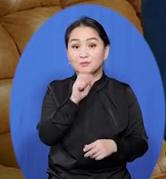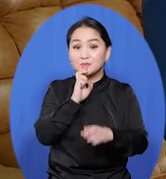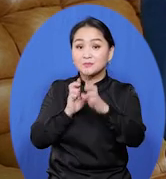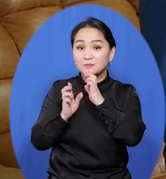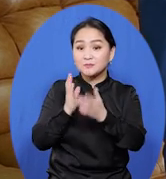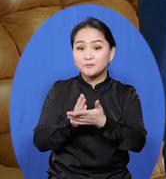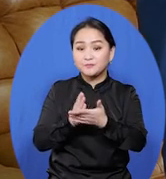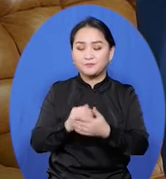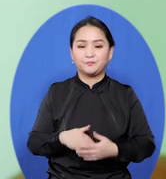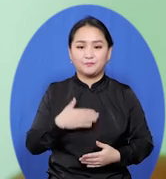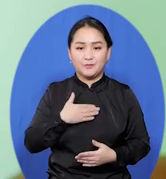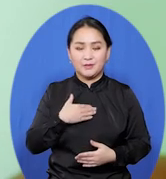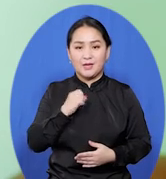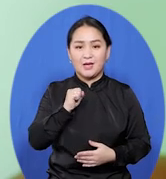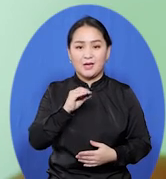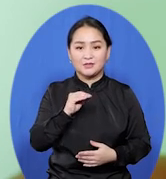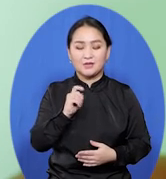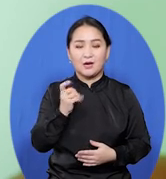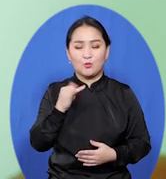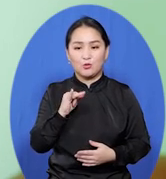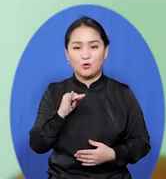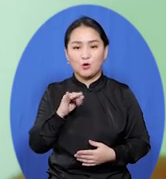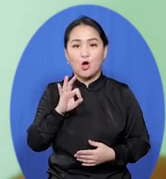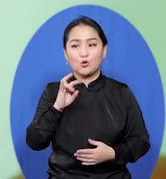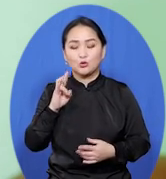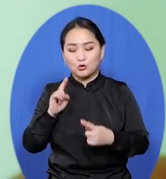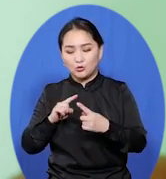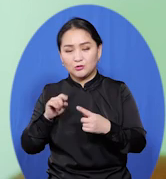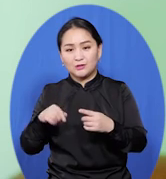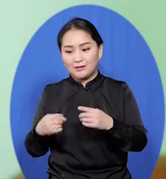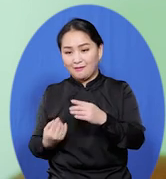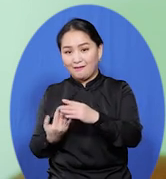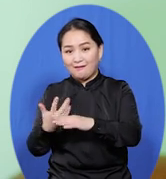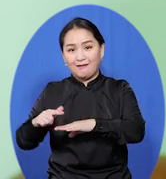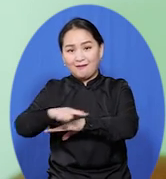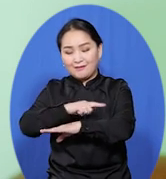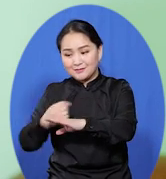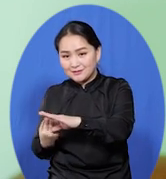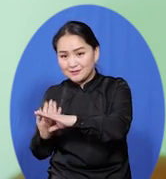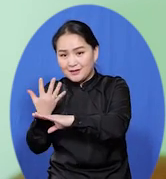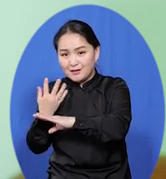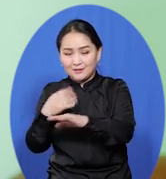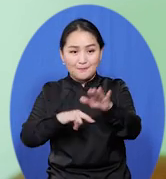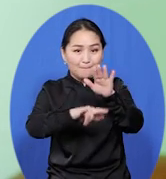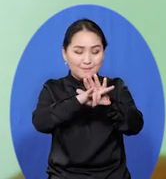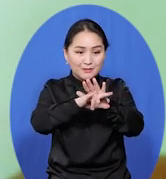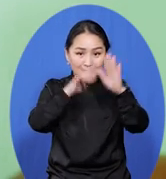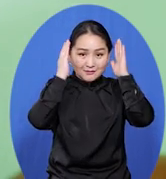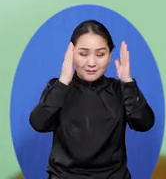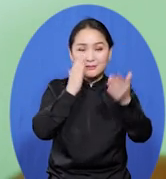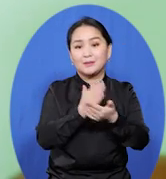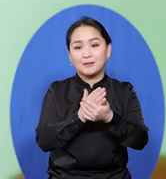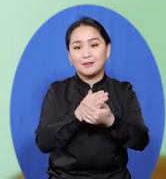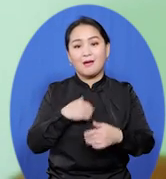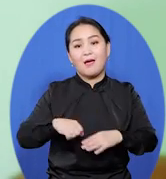хүндрэлтэй тал бол үүсдэг. Манай аж ахуйн хувьд одоо газар тариалангийн аж ахуй, мал аж ахуйд дагсан аймагчтай. Тэгээ мал